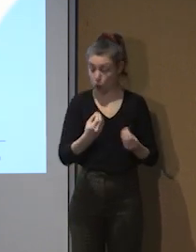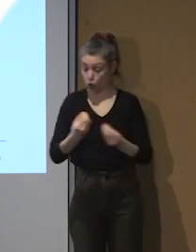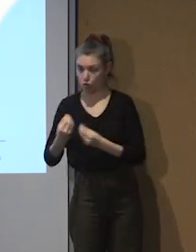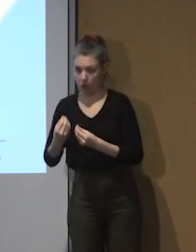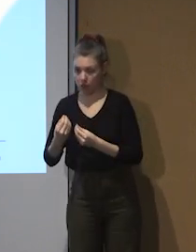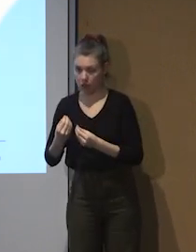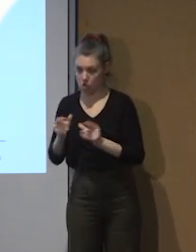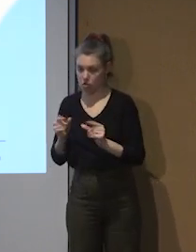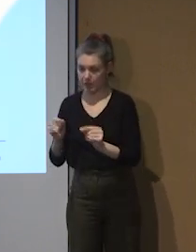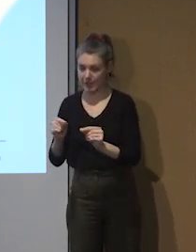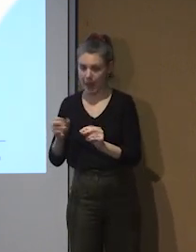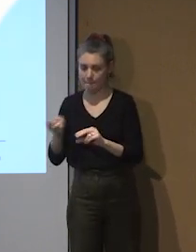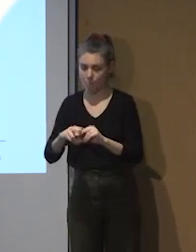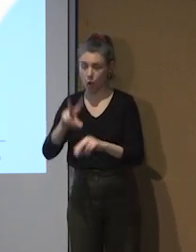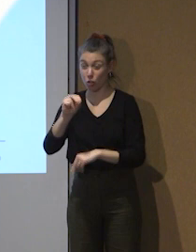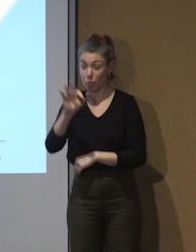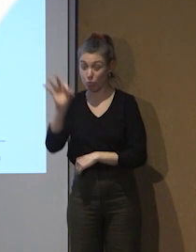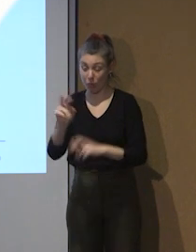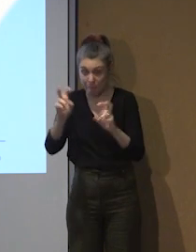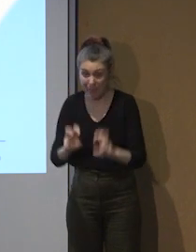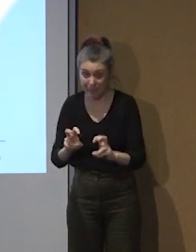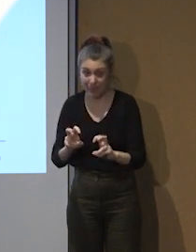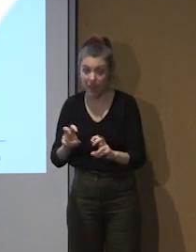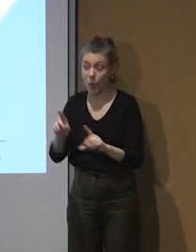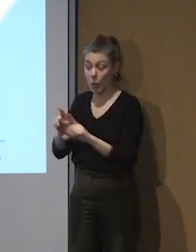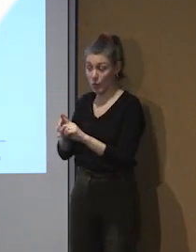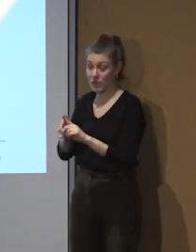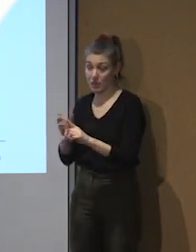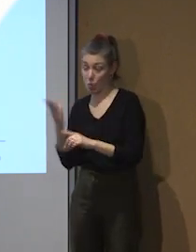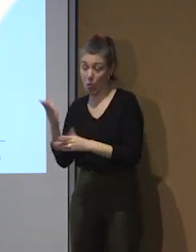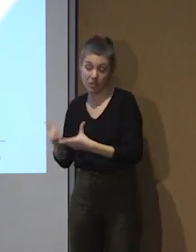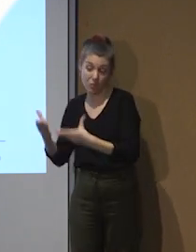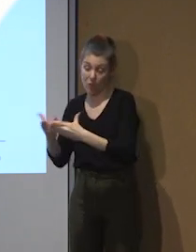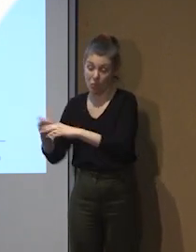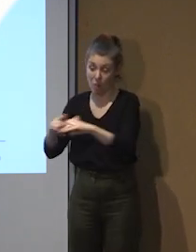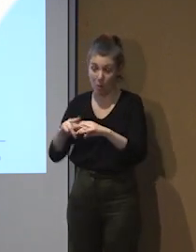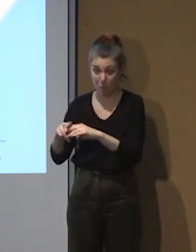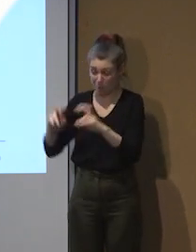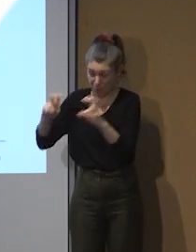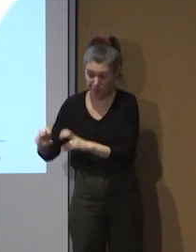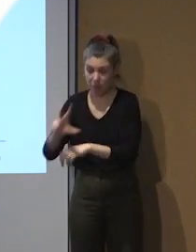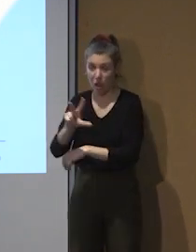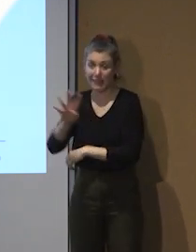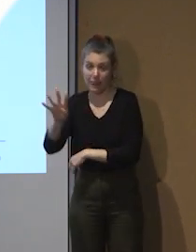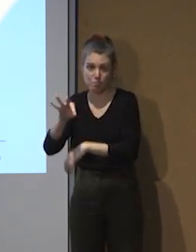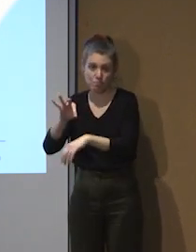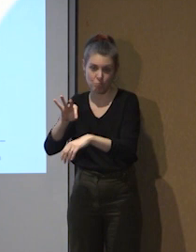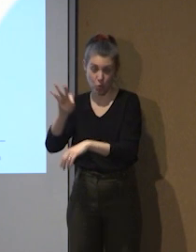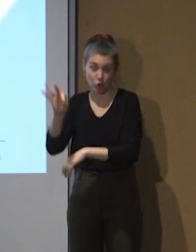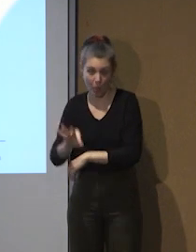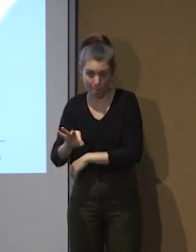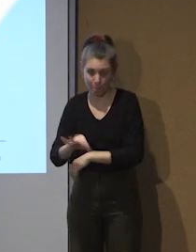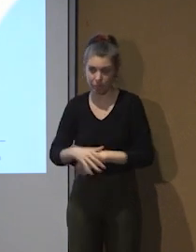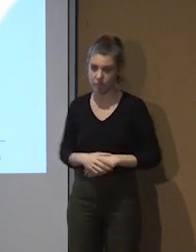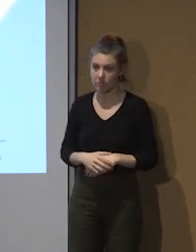par cancer et une réduction de 34%, donc plus d'un tiers, d'une mortalité cardiovasculaire. Et ça a été fait, c'est une étude